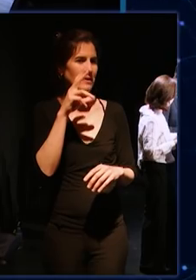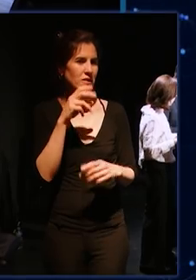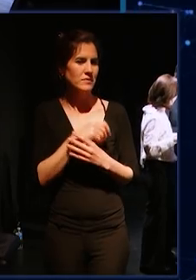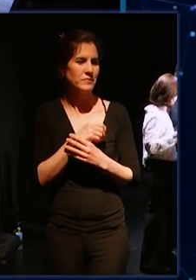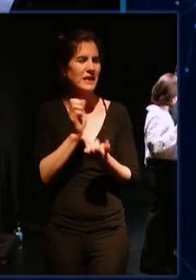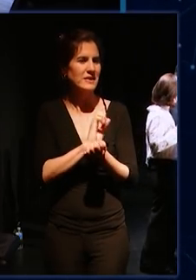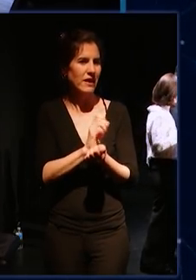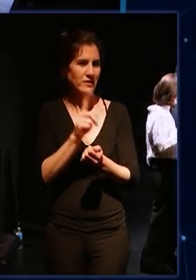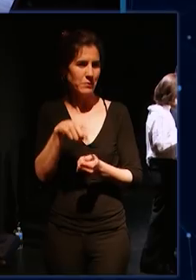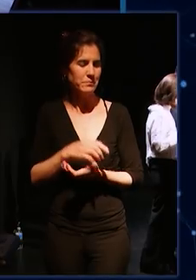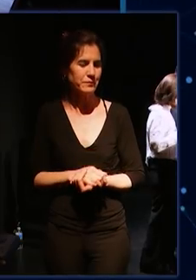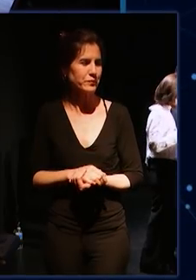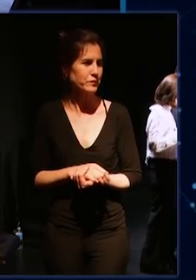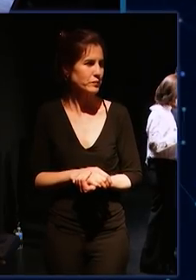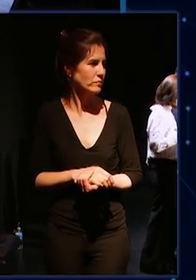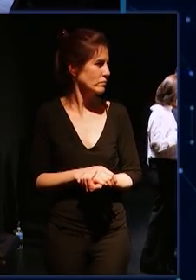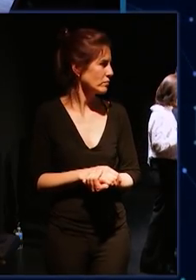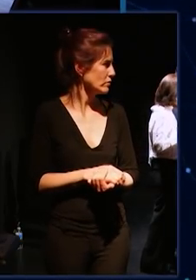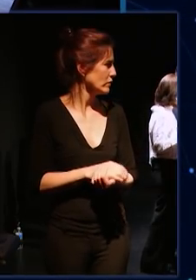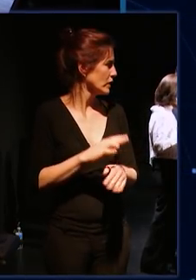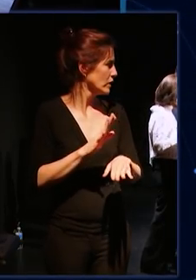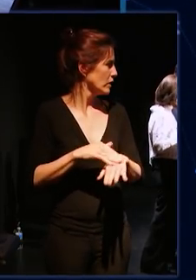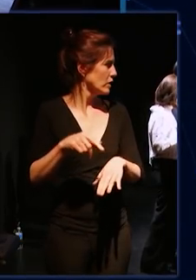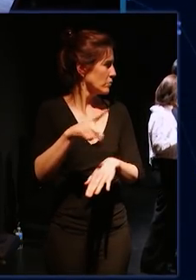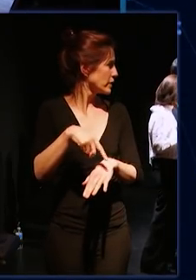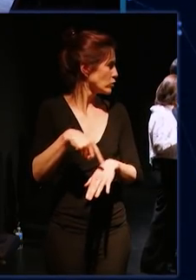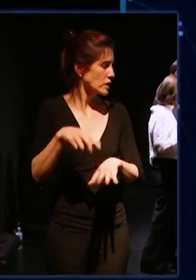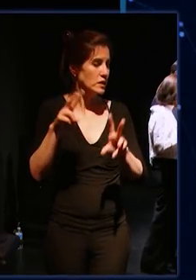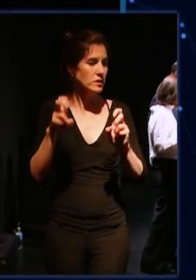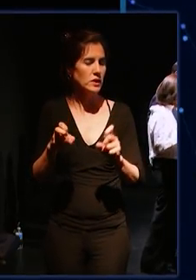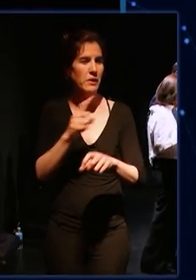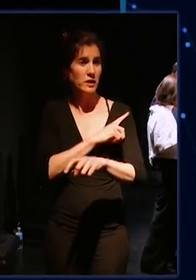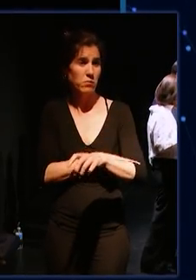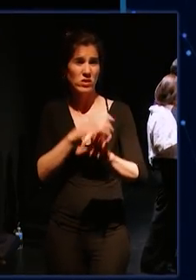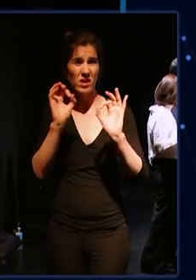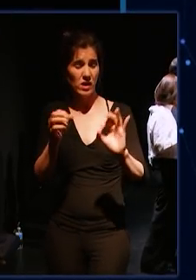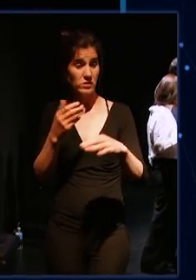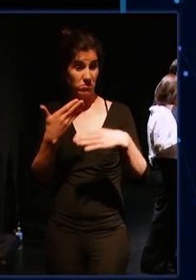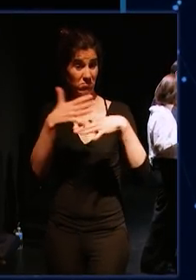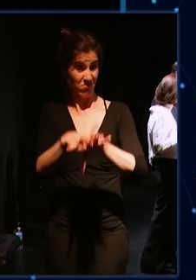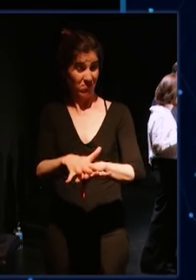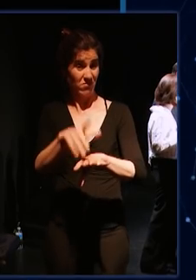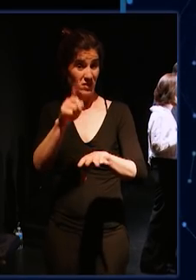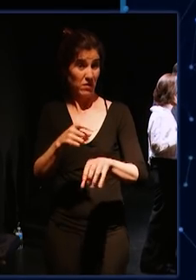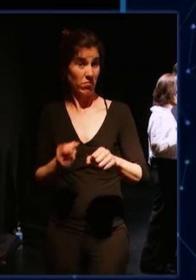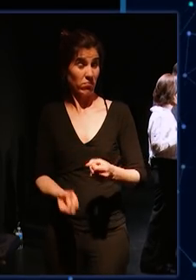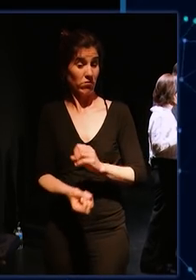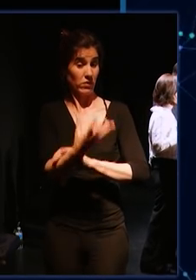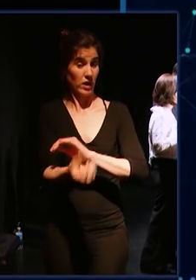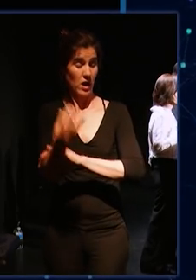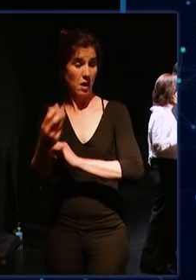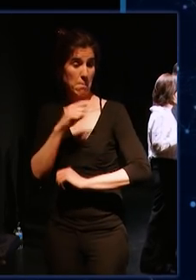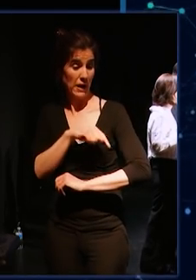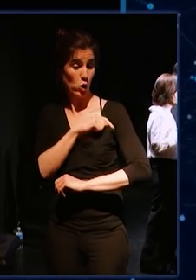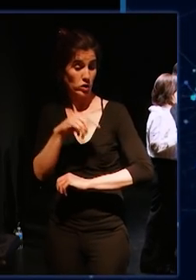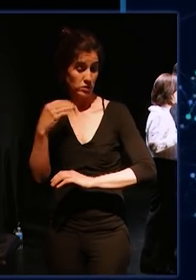aviam. Jo crec que per nosaltres l'esport és un factor de cohesionador i educador, generador de valors. Molts d'aquests valors que ens ha comentat la